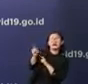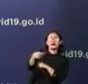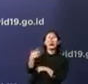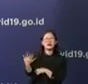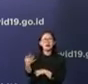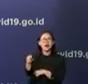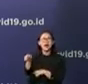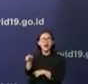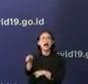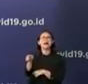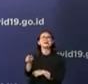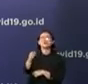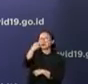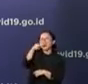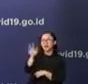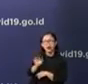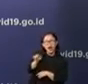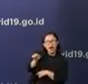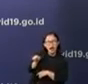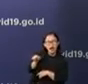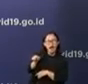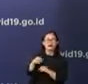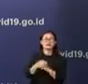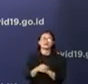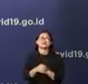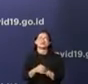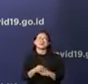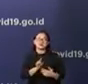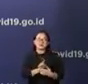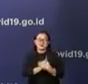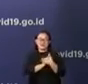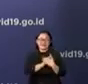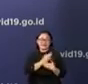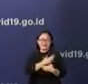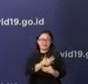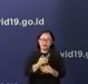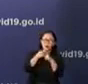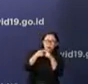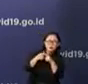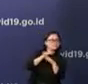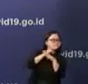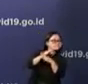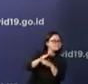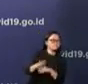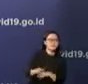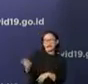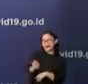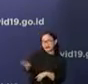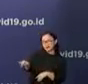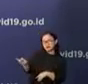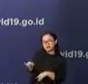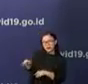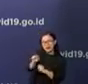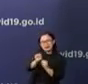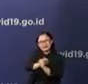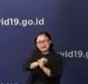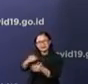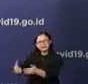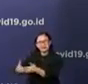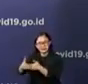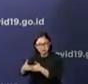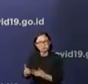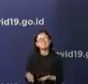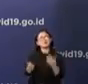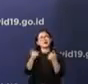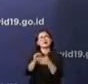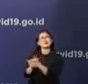logis merespon informasi tersebut melindungi diri sendiri dari informasi yang tidak benar lindungi orang lain dari kepanikan Mari